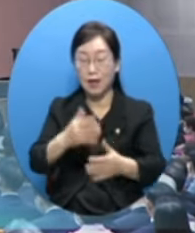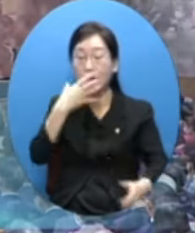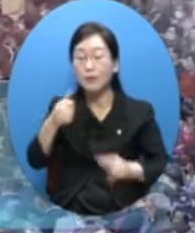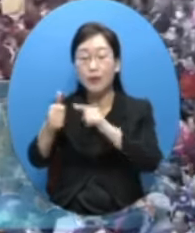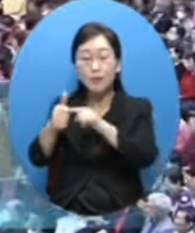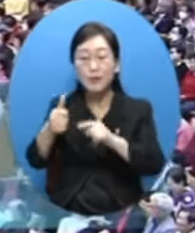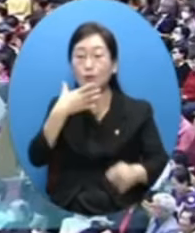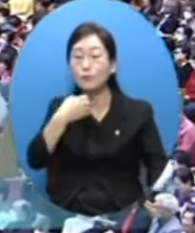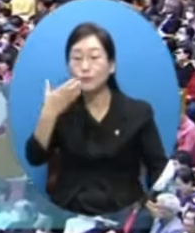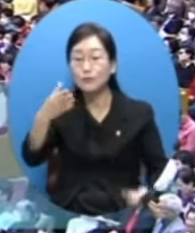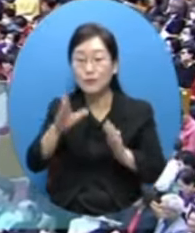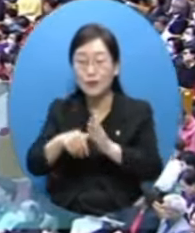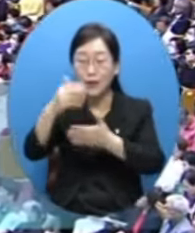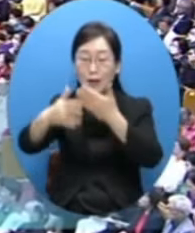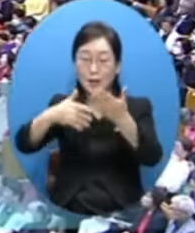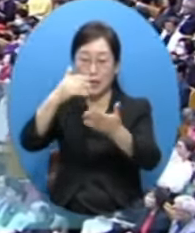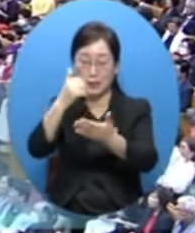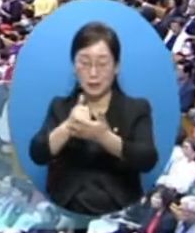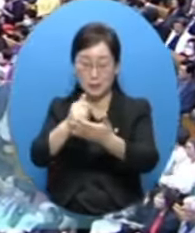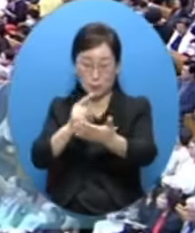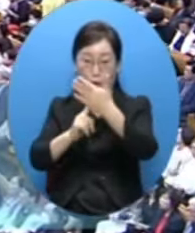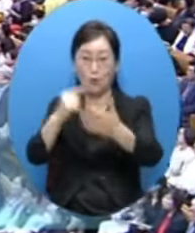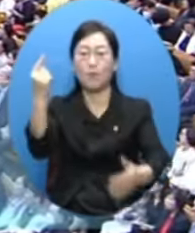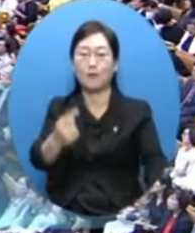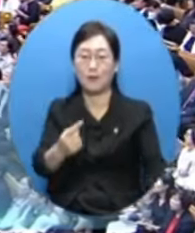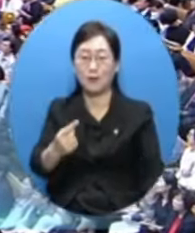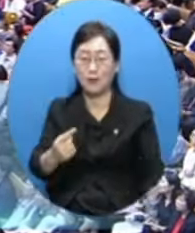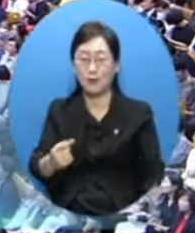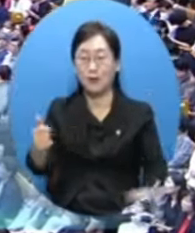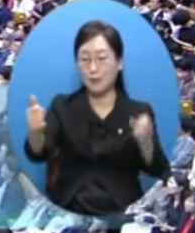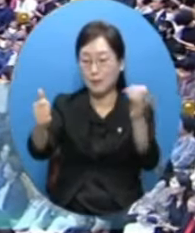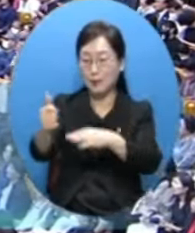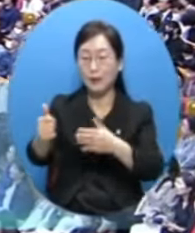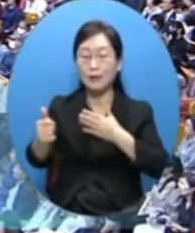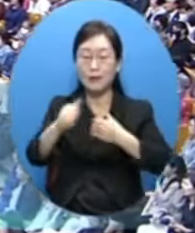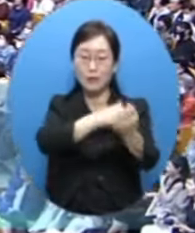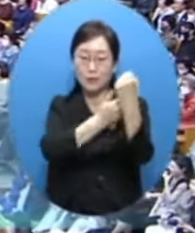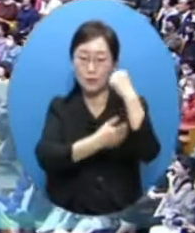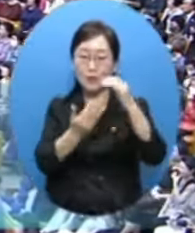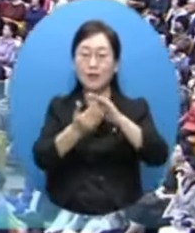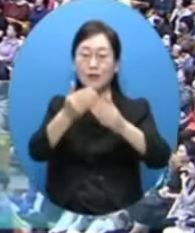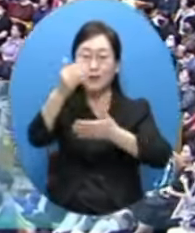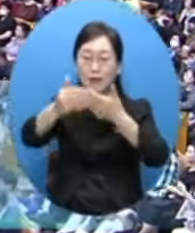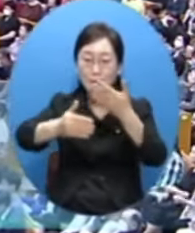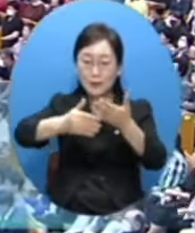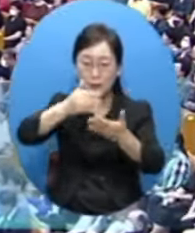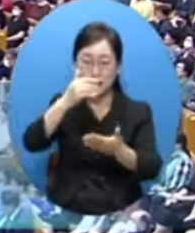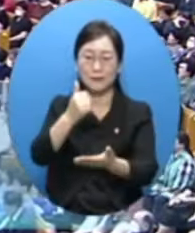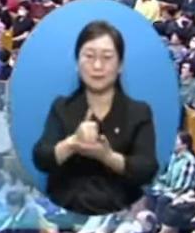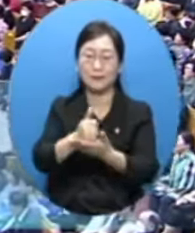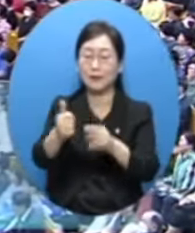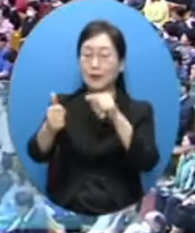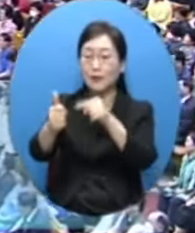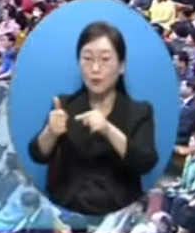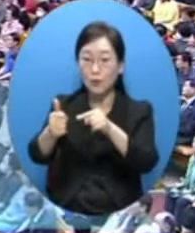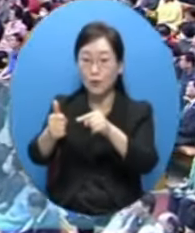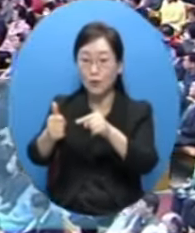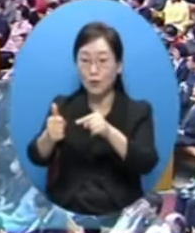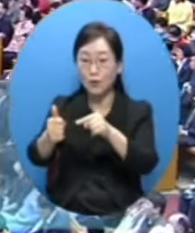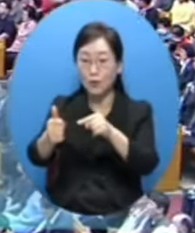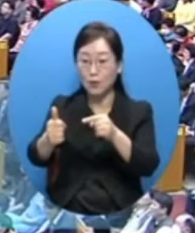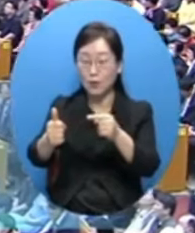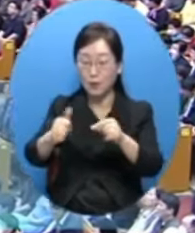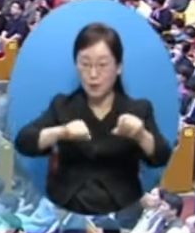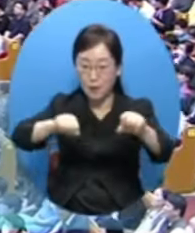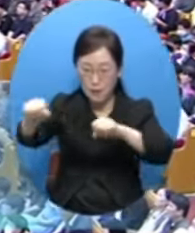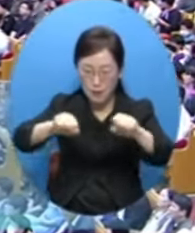때에 야훼께서 아브라함에게 나타나서 그에게 이르시되 나는 전능한 하나님이라. 너는 내 앞에서